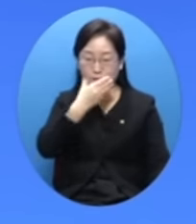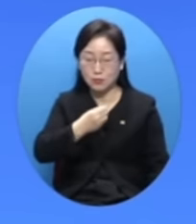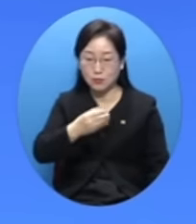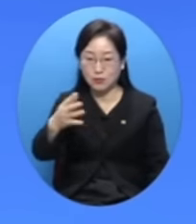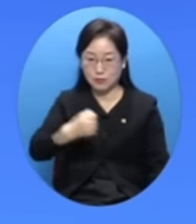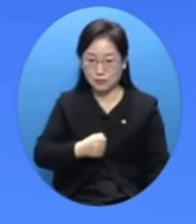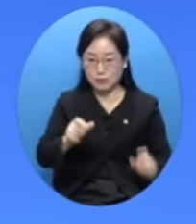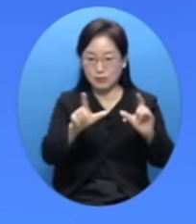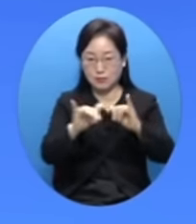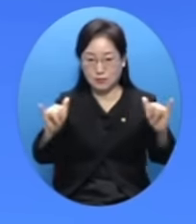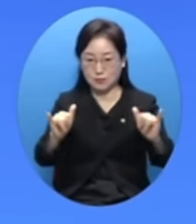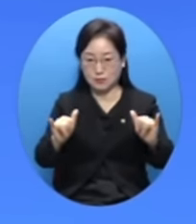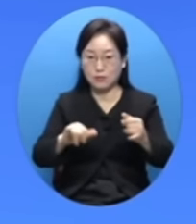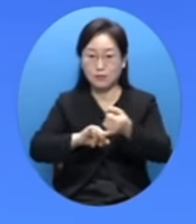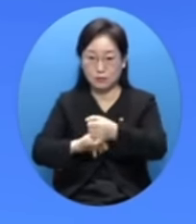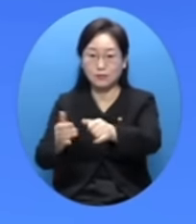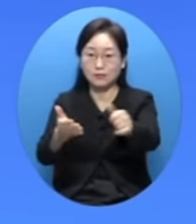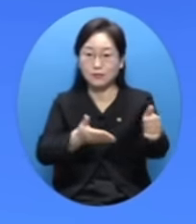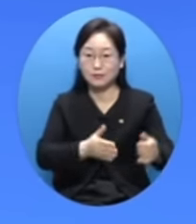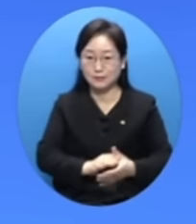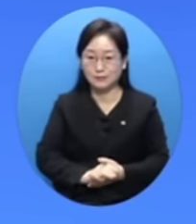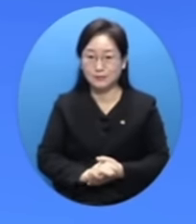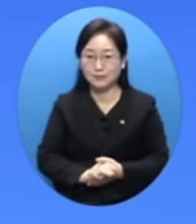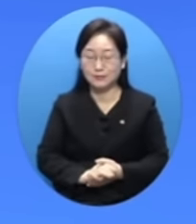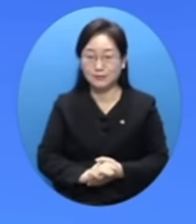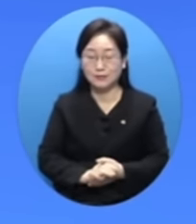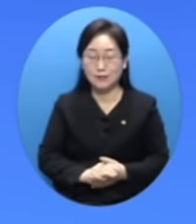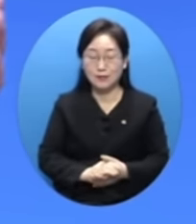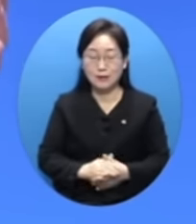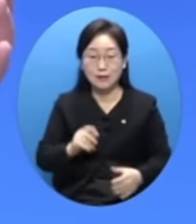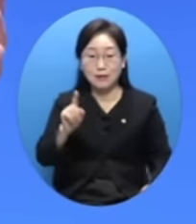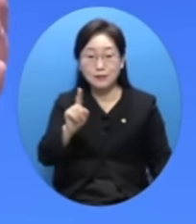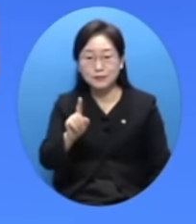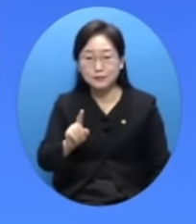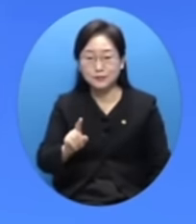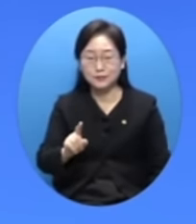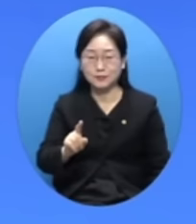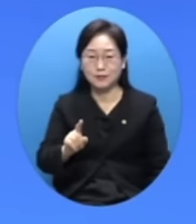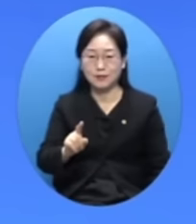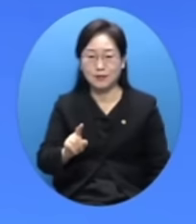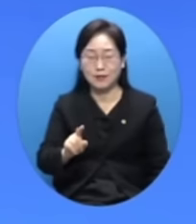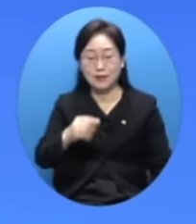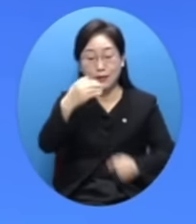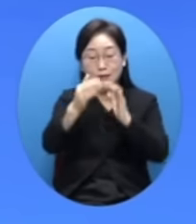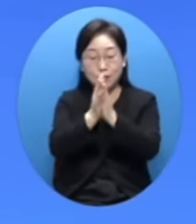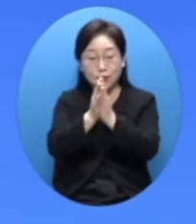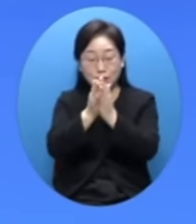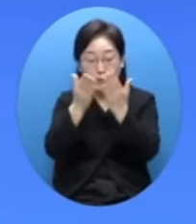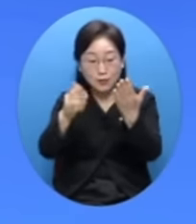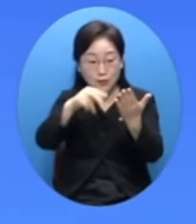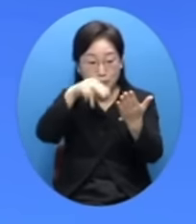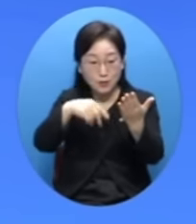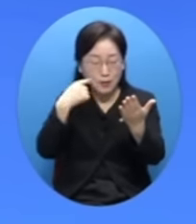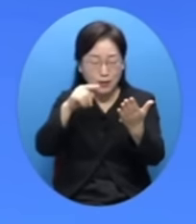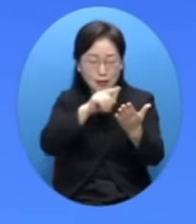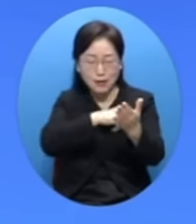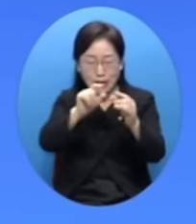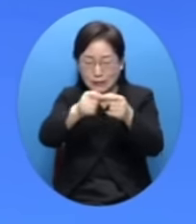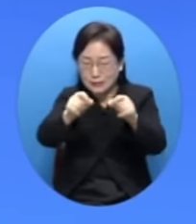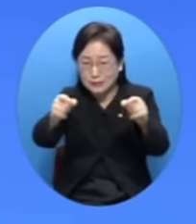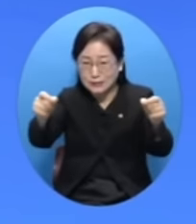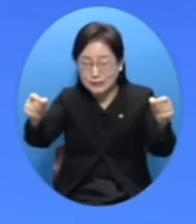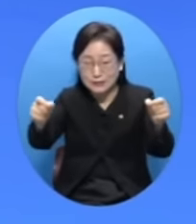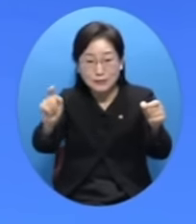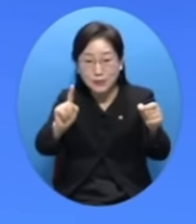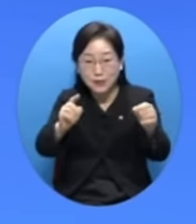살아야 합니다 성경에서 가장 긴 책이